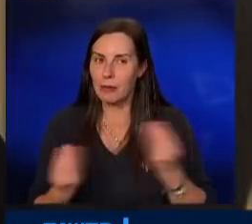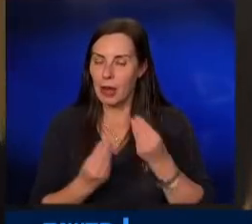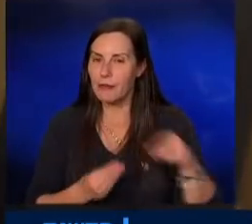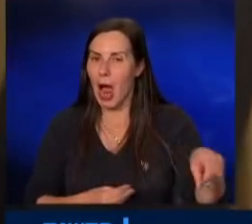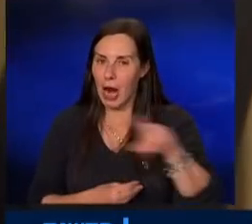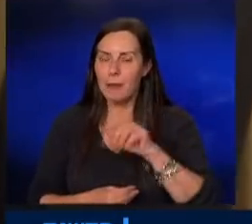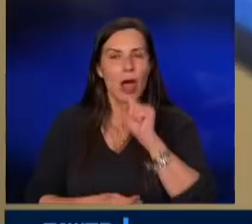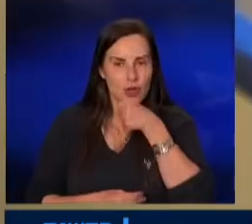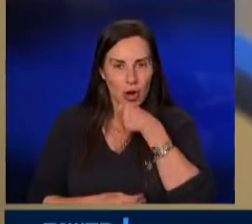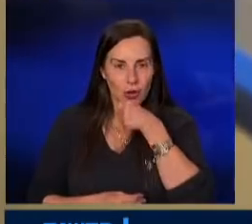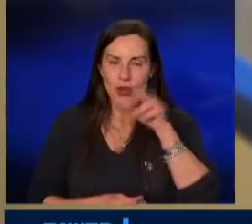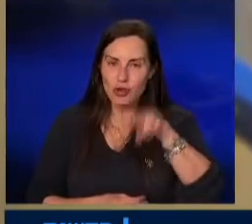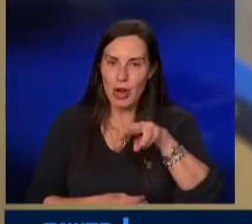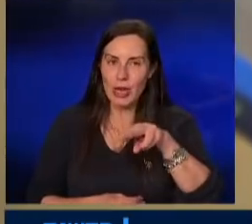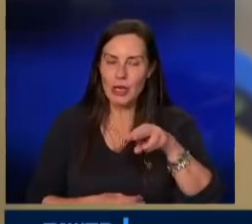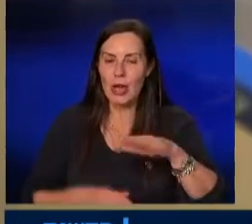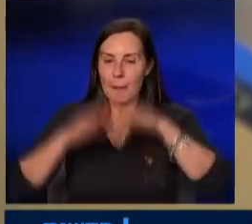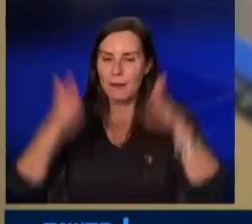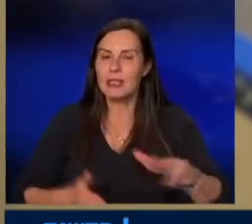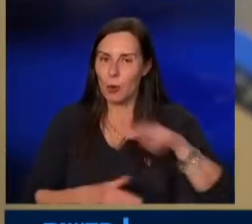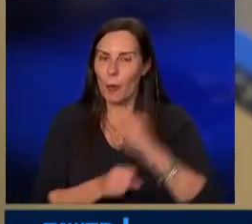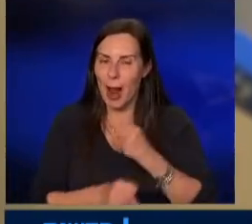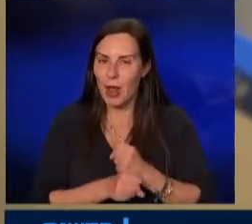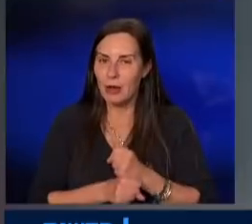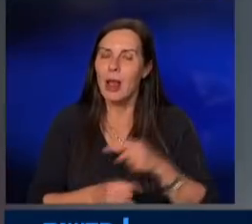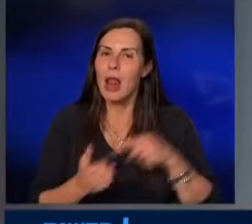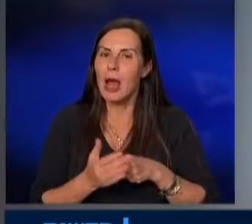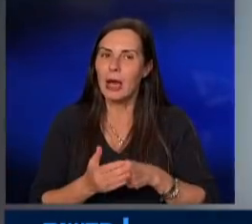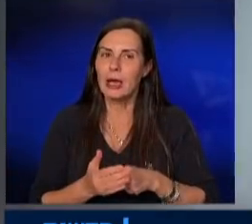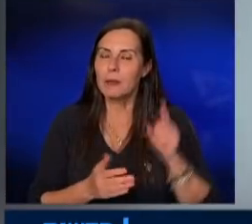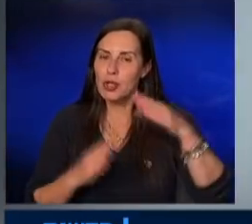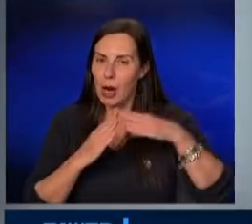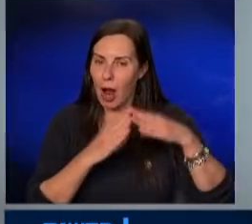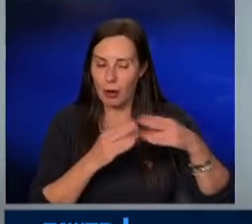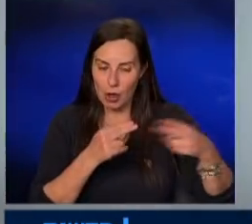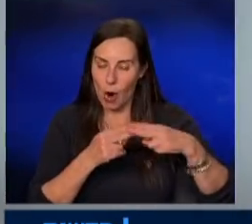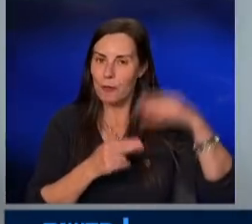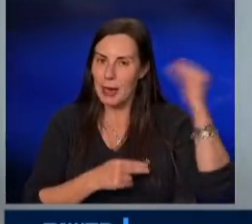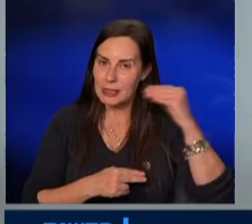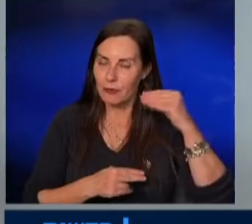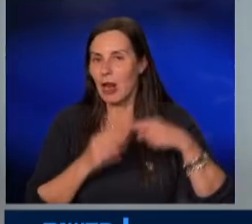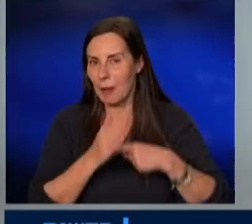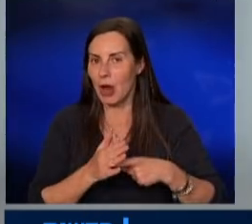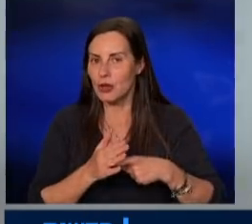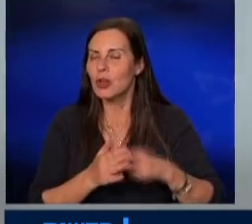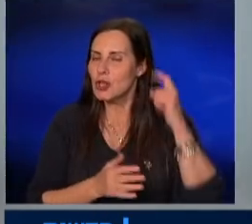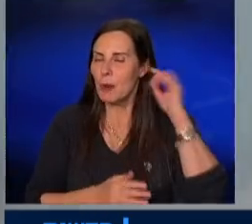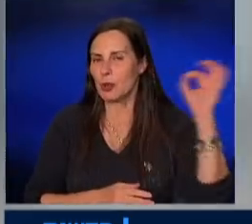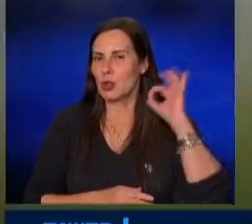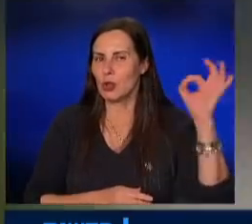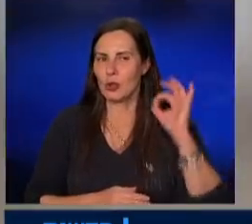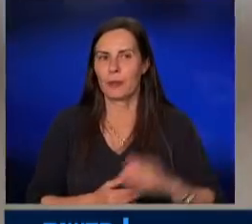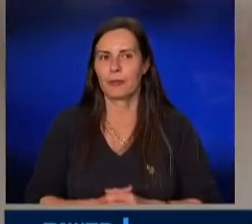המקומיות, הישנות יותר, שמוצבות במבנה ציבור פעלו, ולכן אלו המתגוררים בקרבת בתי ספר, למשל, שמעו את